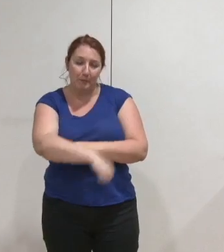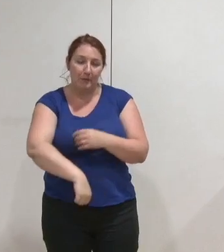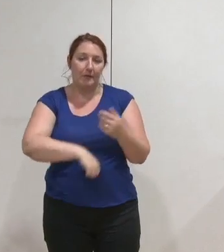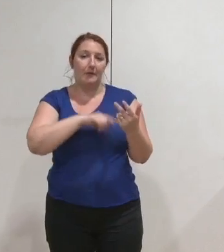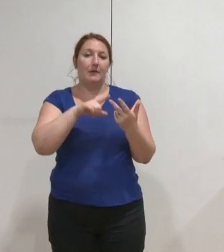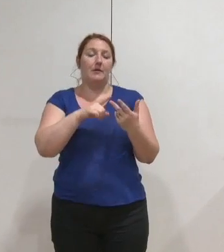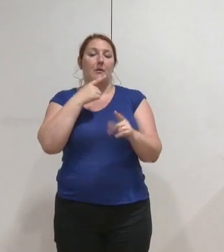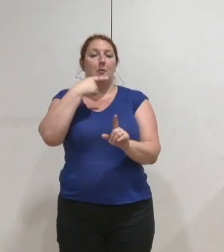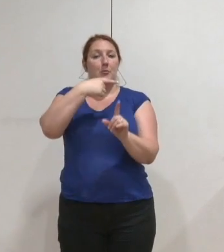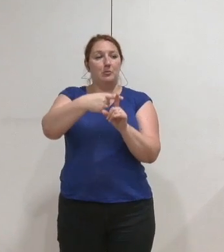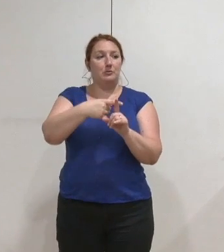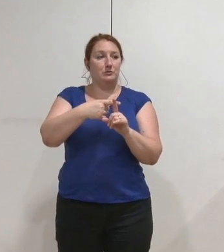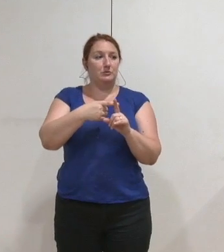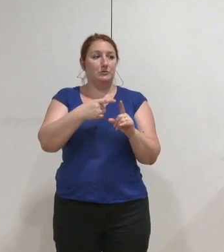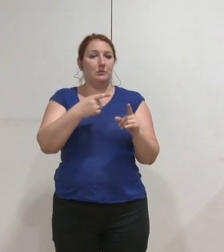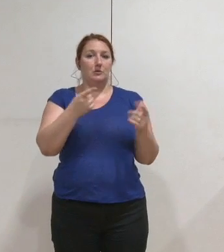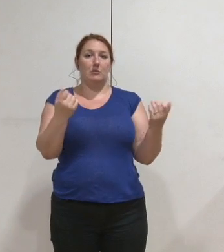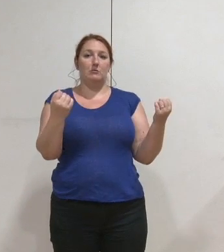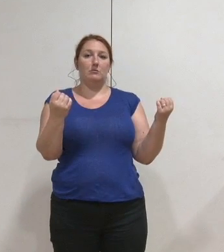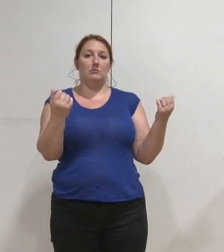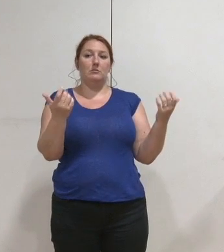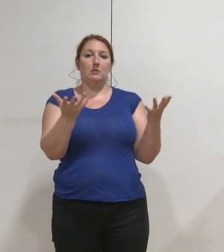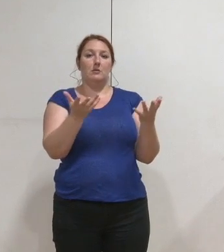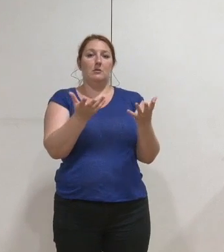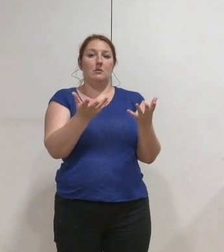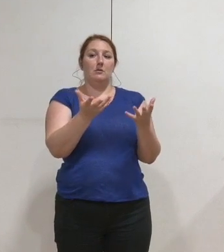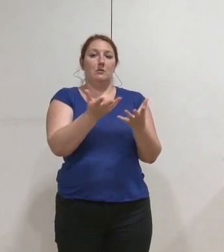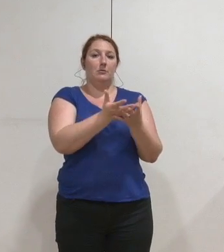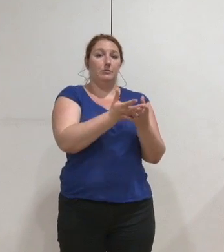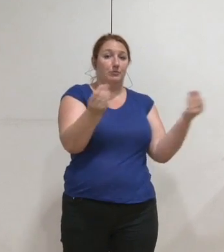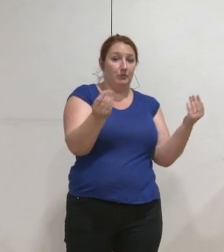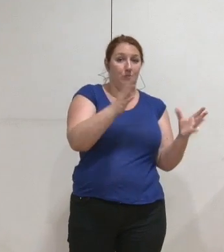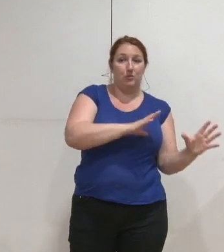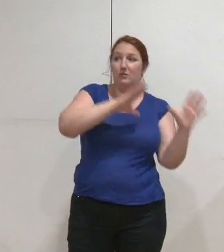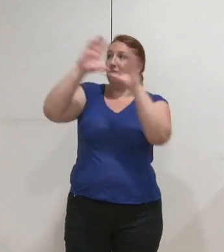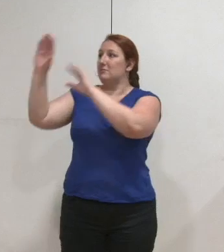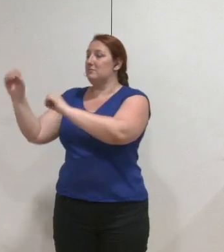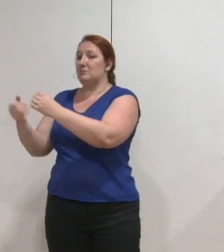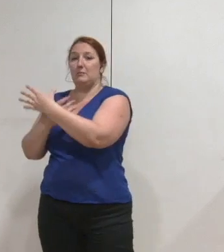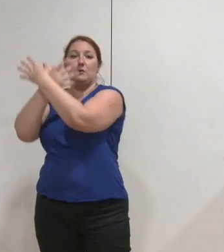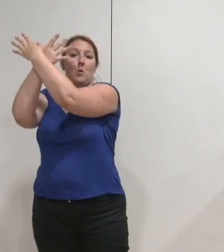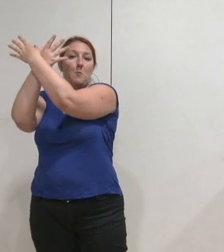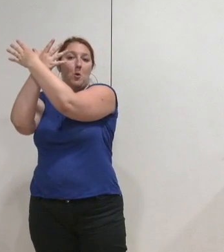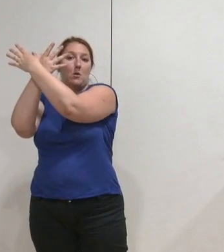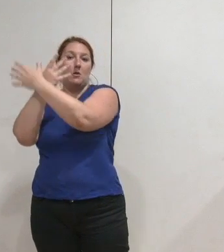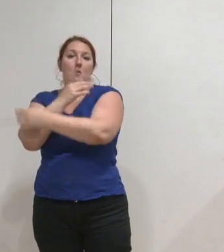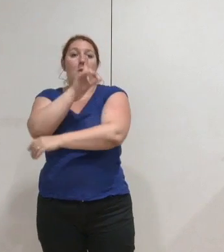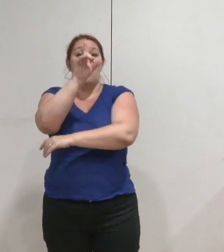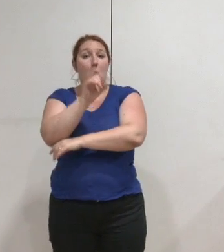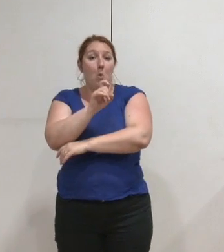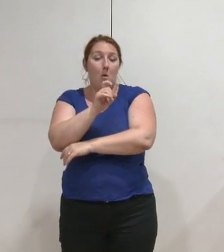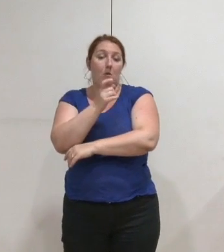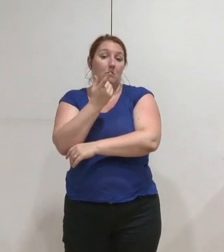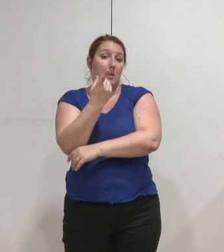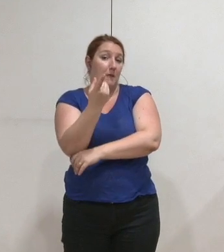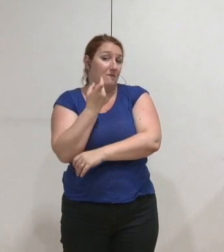neutralisation en vue d'un transfert à la métropole selon le principe de l'eau pay l'eau